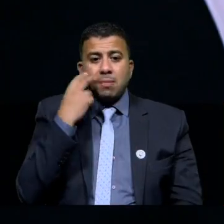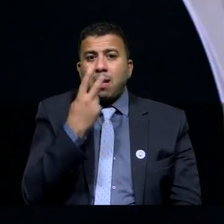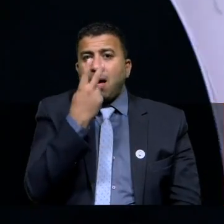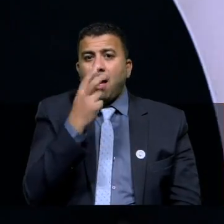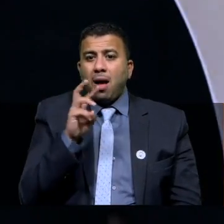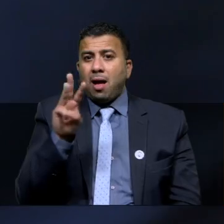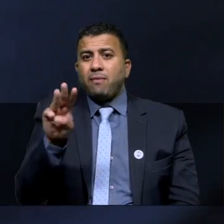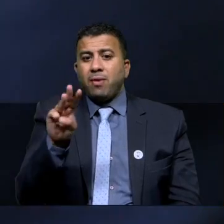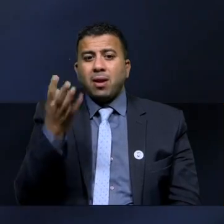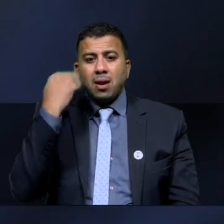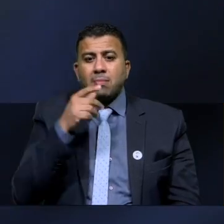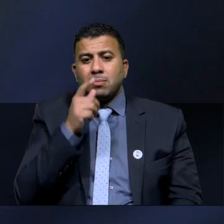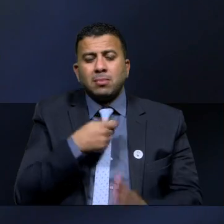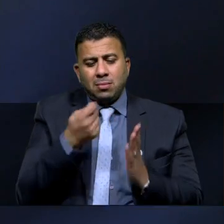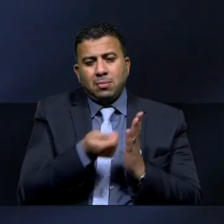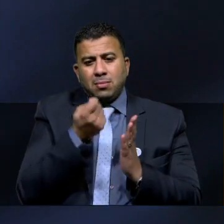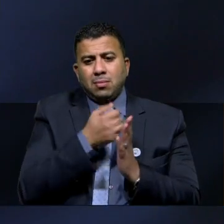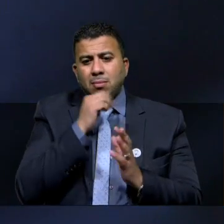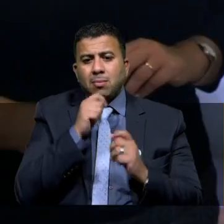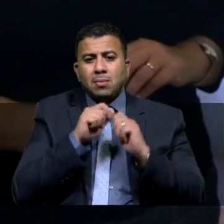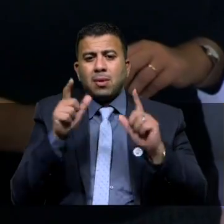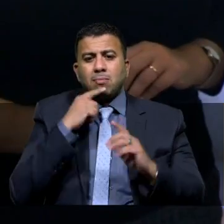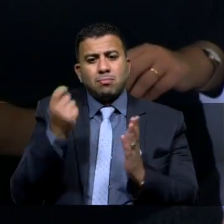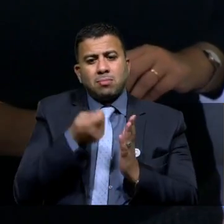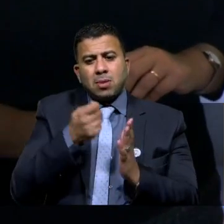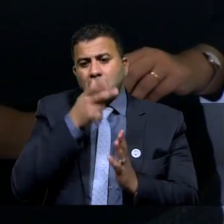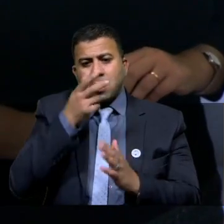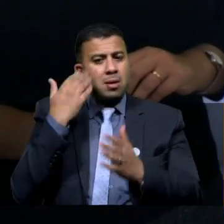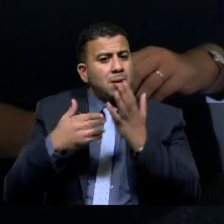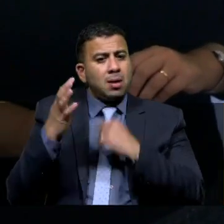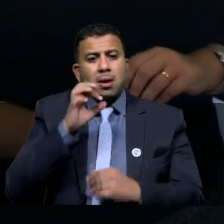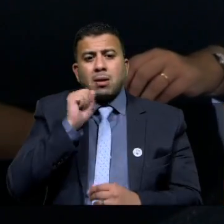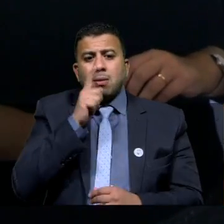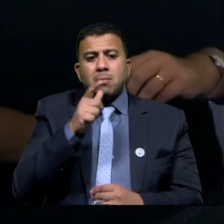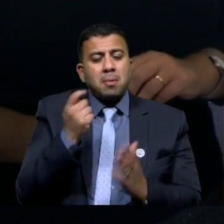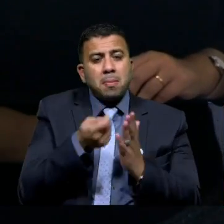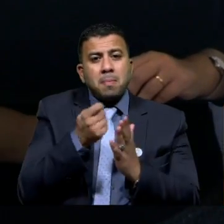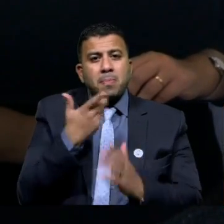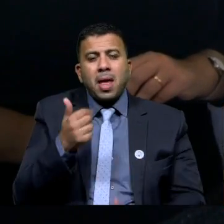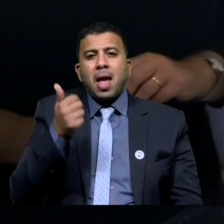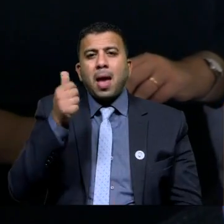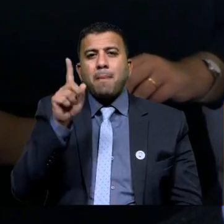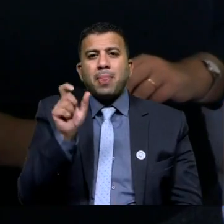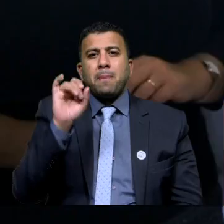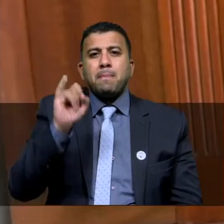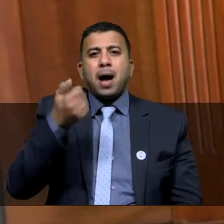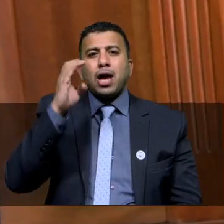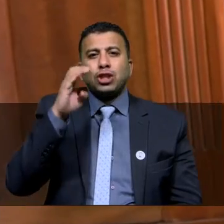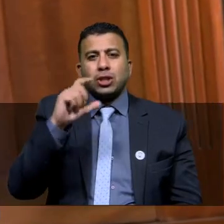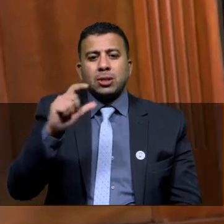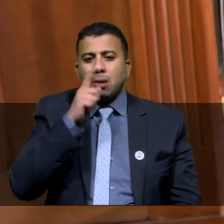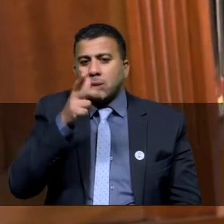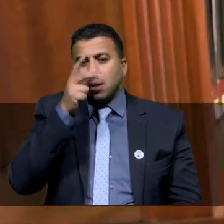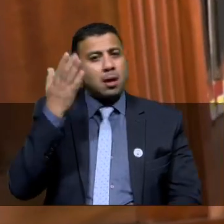أثناء عمل سموه على كتابه بيان للمؤرخين الأماجد في براءة ابن ماجد، ونوه سموه بالدور